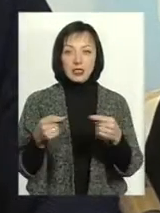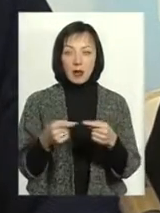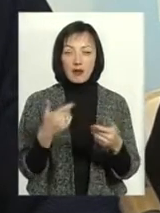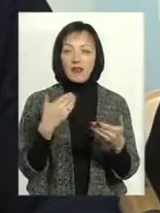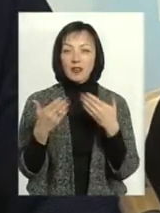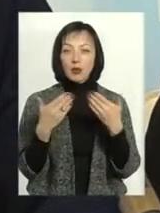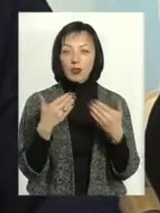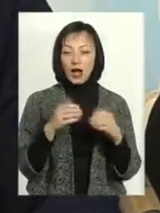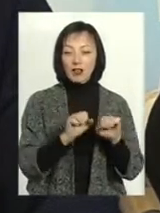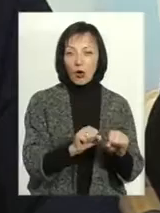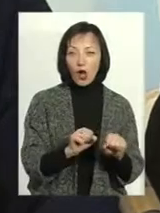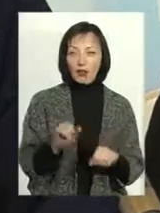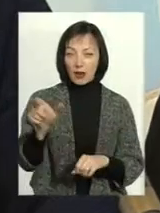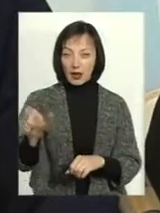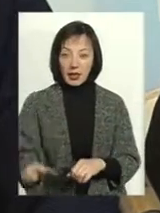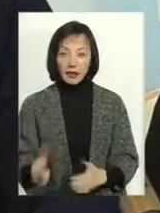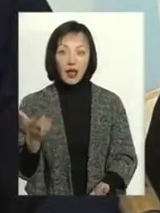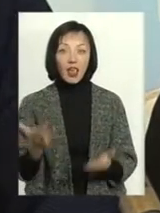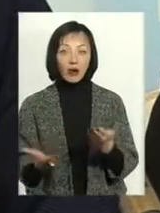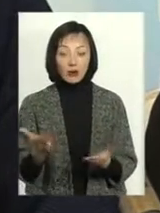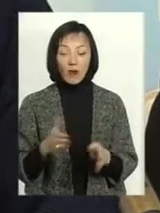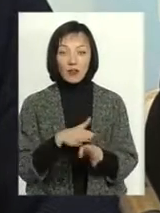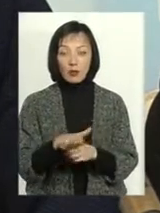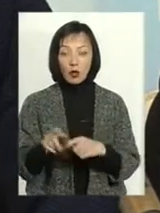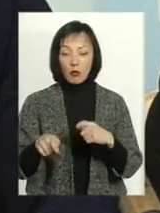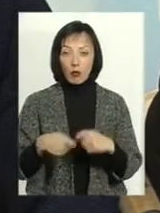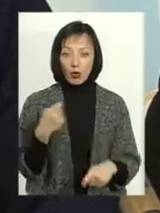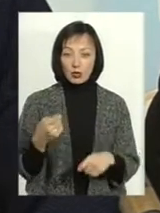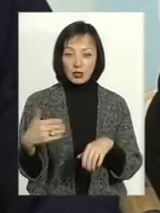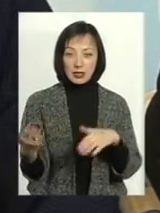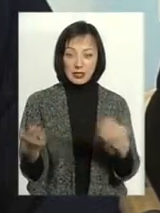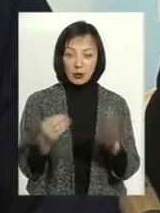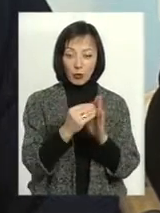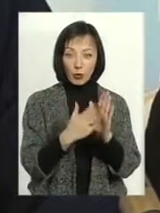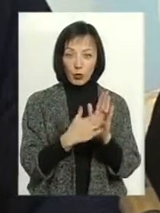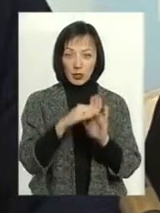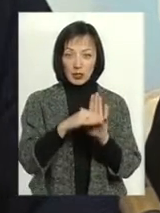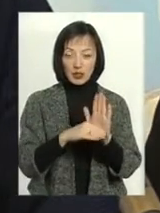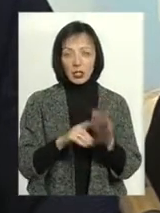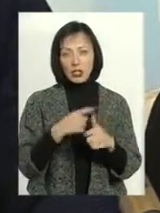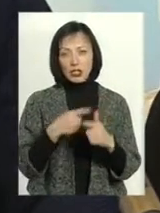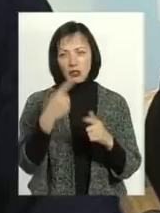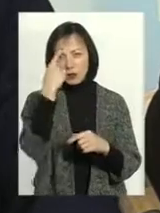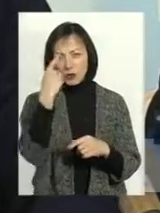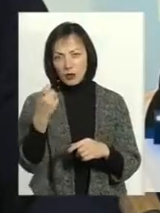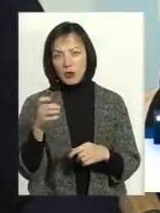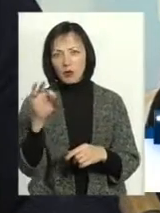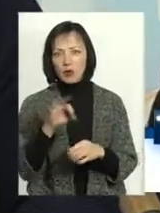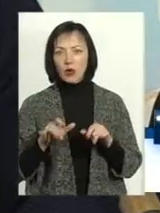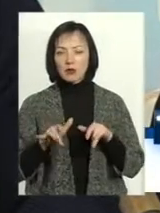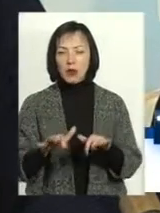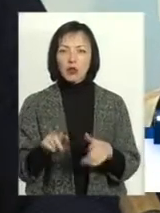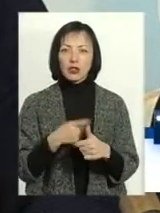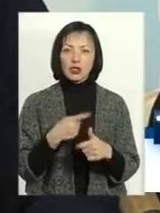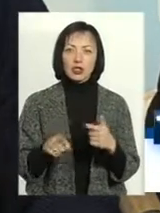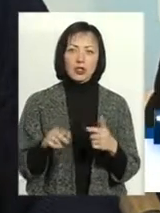відносини адвоката і клієнта. От якщо відбулися порушення якихось цих пунктів, чи не повідомляв про хід справи, чи